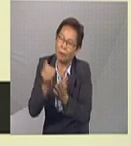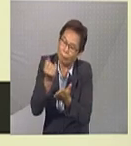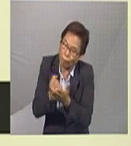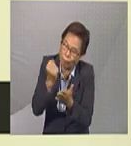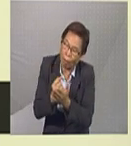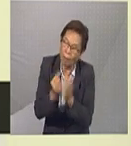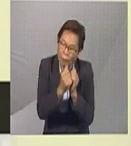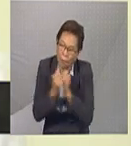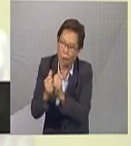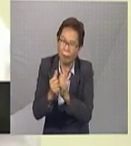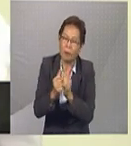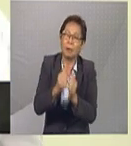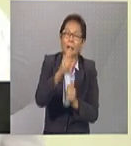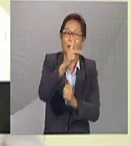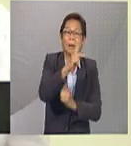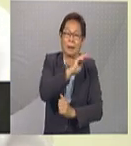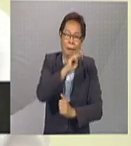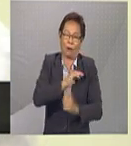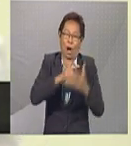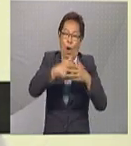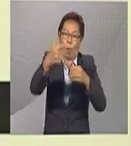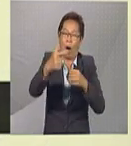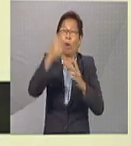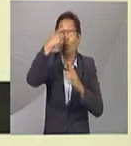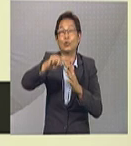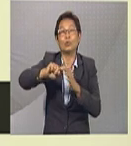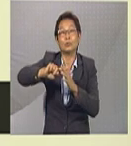immigration bersama dengan Kementerian Luar untuk memperkenalkan